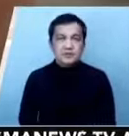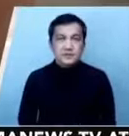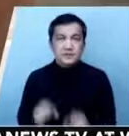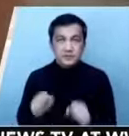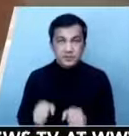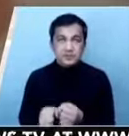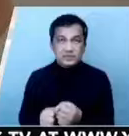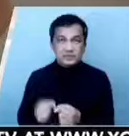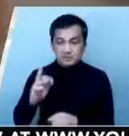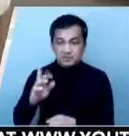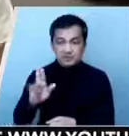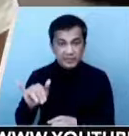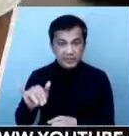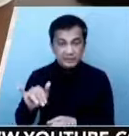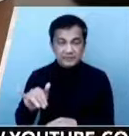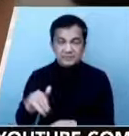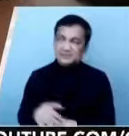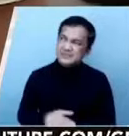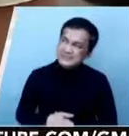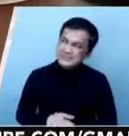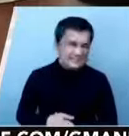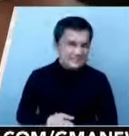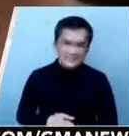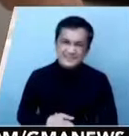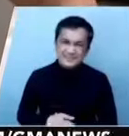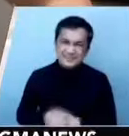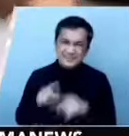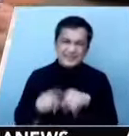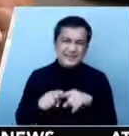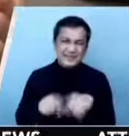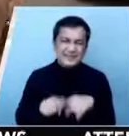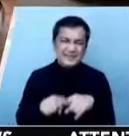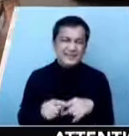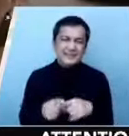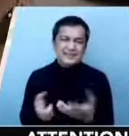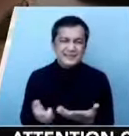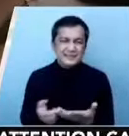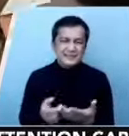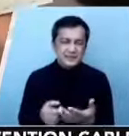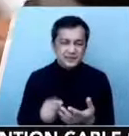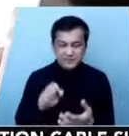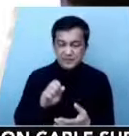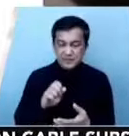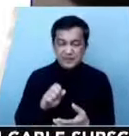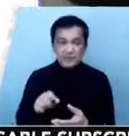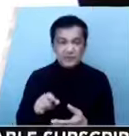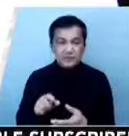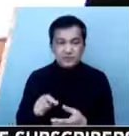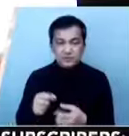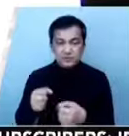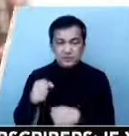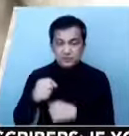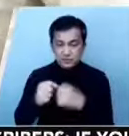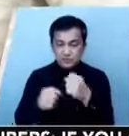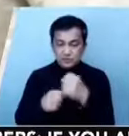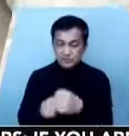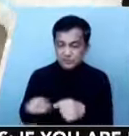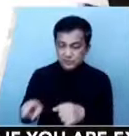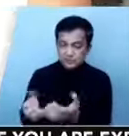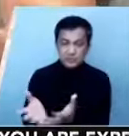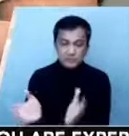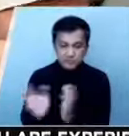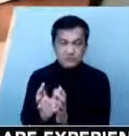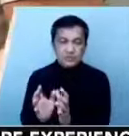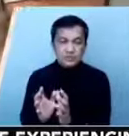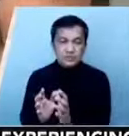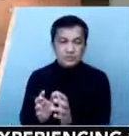siya? Depende po. Kung talagang efficient yung structure ng ganyang material, talagang na-corner